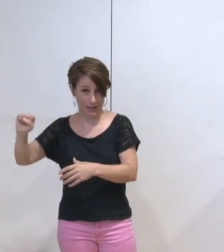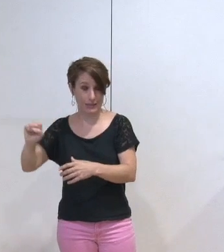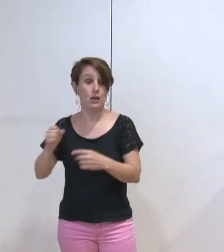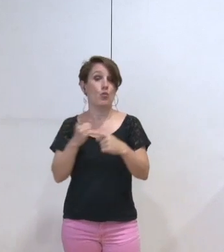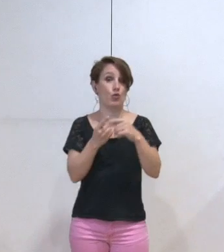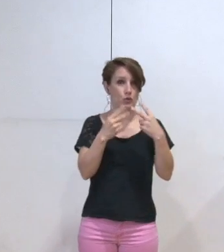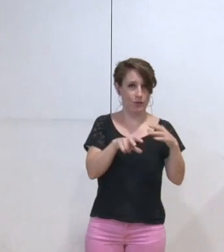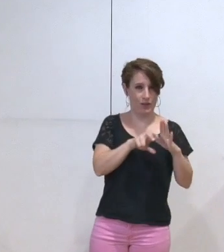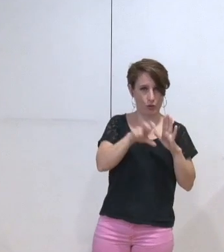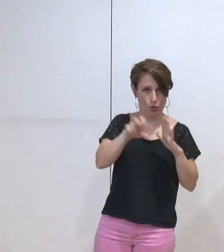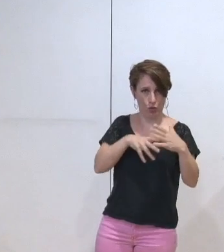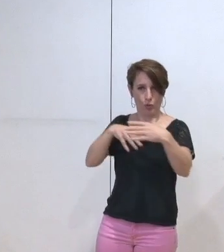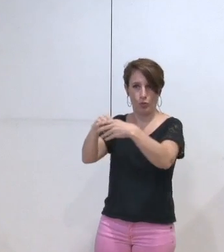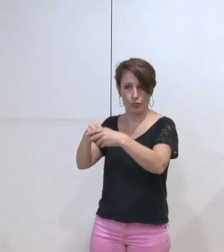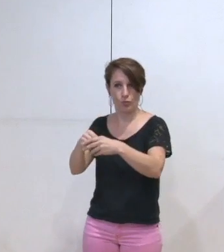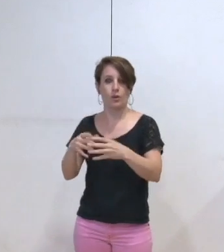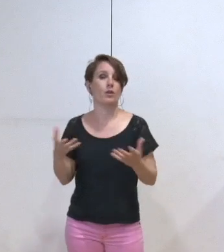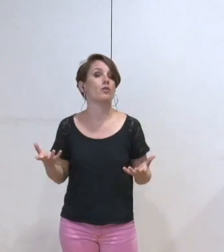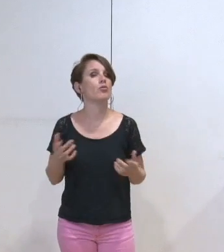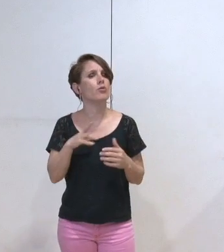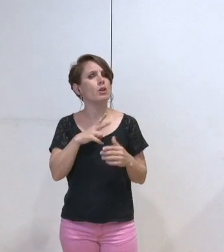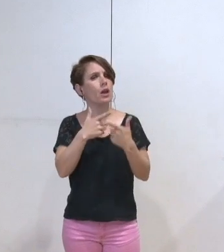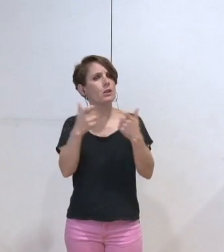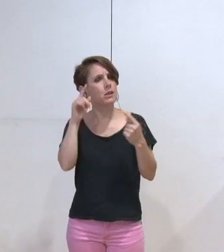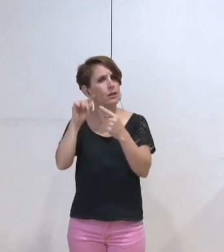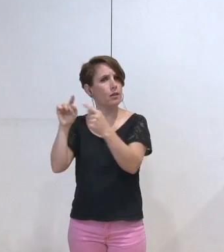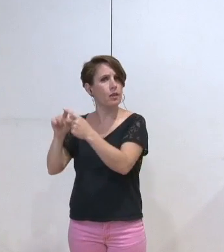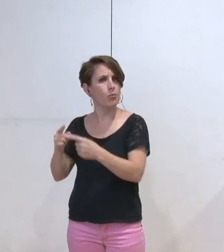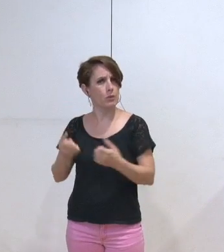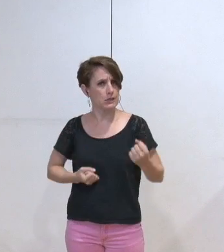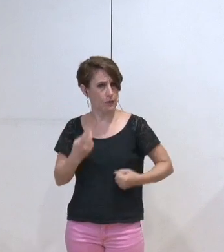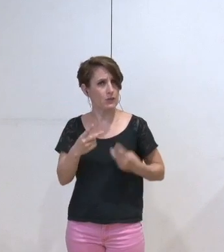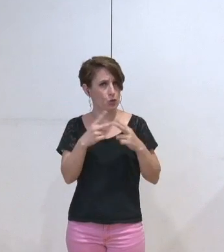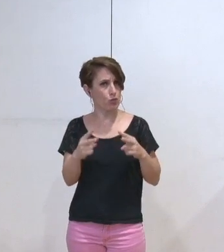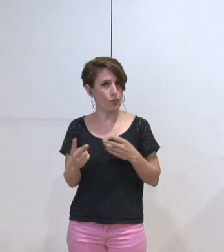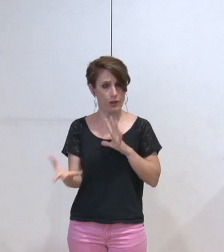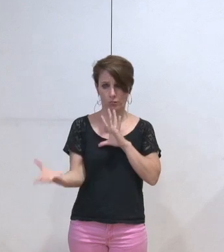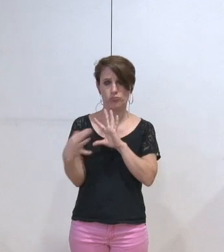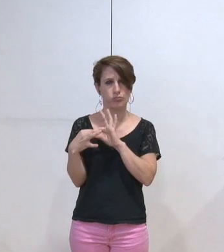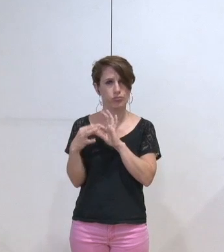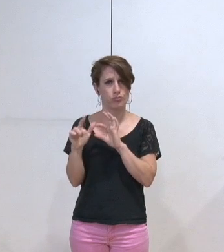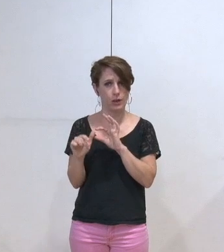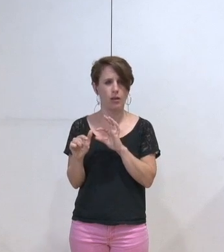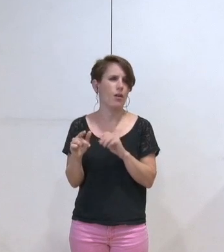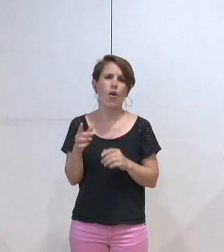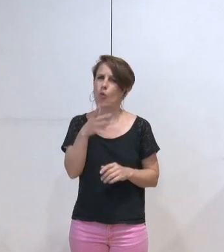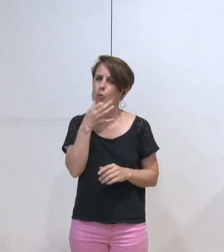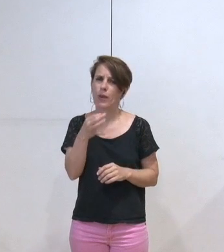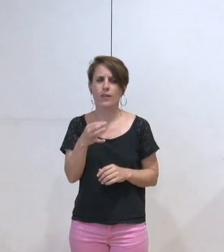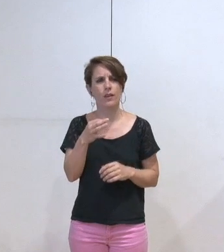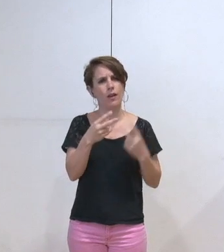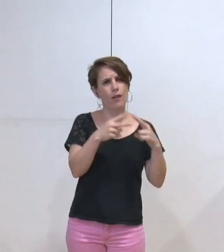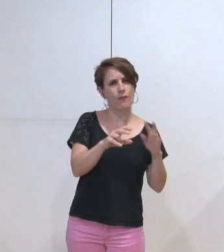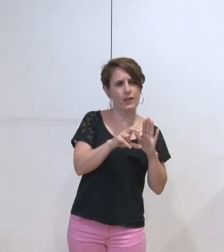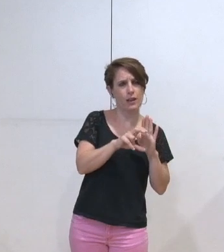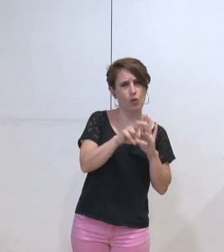des services de la ville sont abordés il ne s'agit évidemment pas d'une démarche antagoniste du CCS versus la ville ou la ville versus le